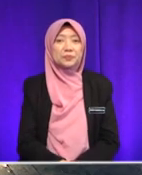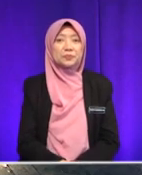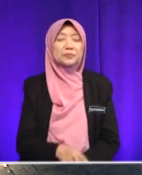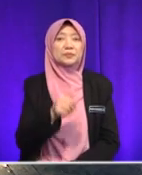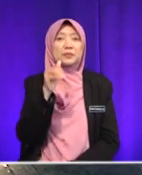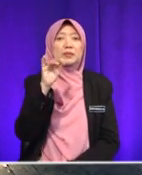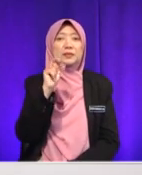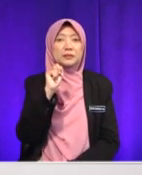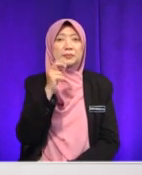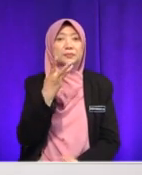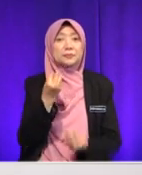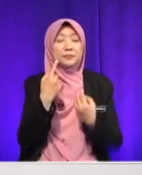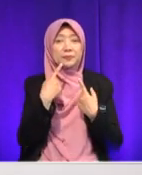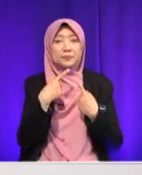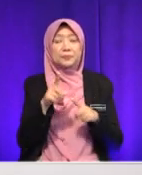Nurul Ain.